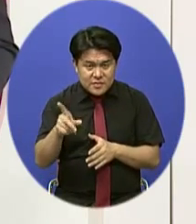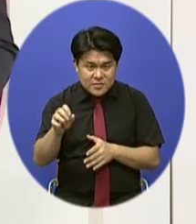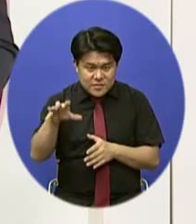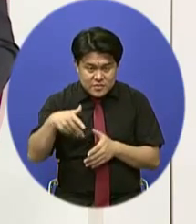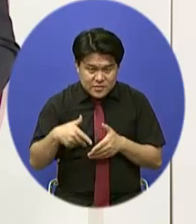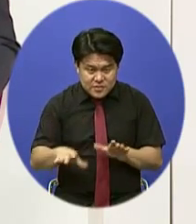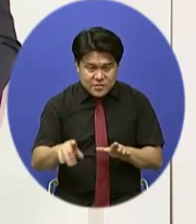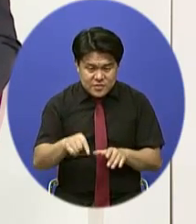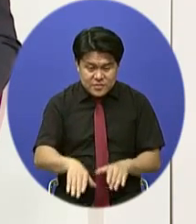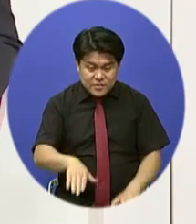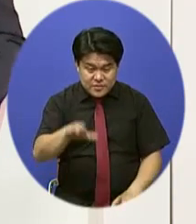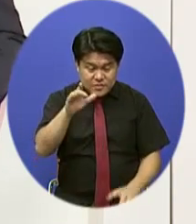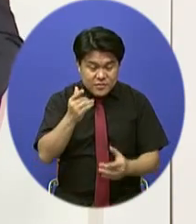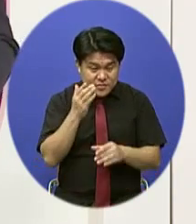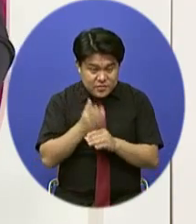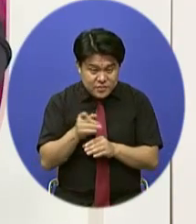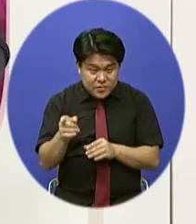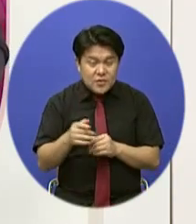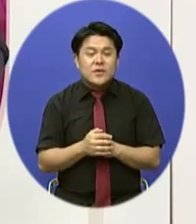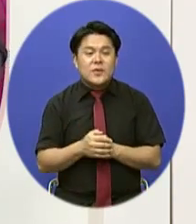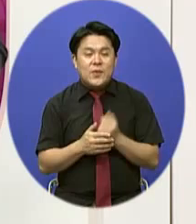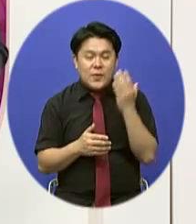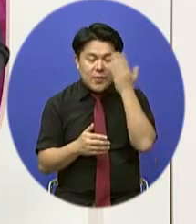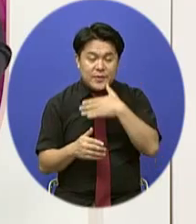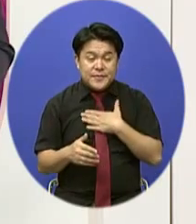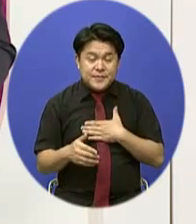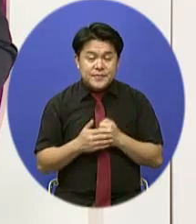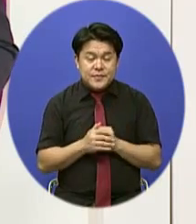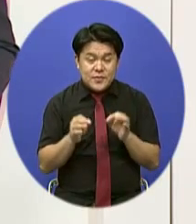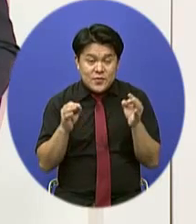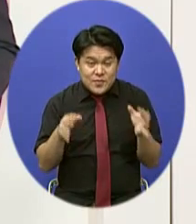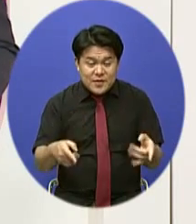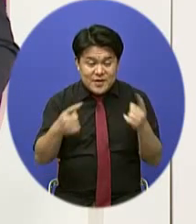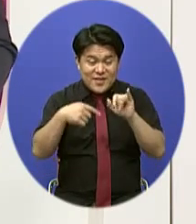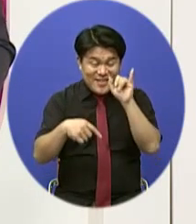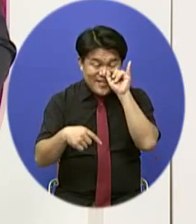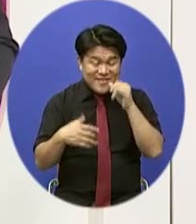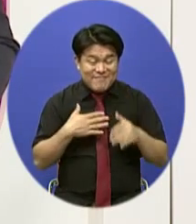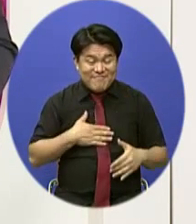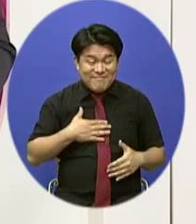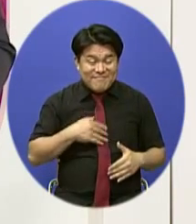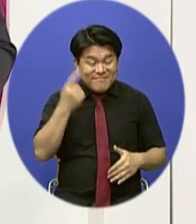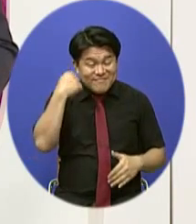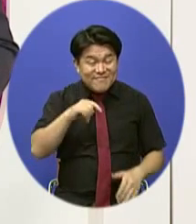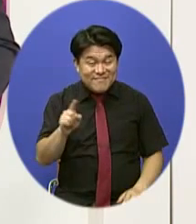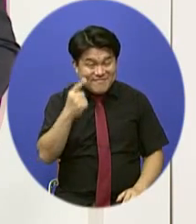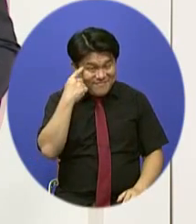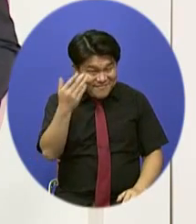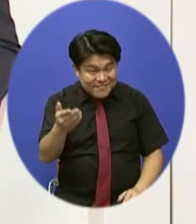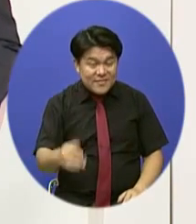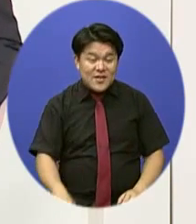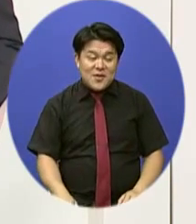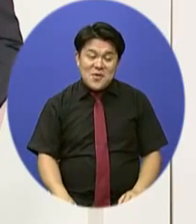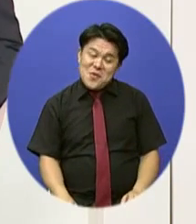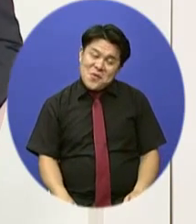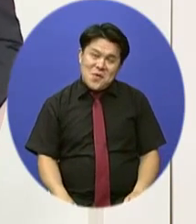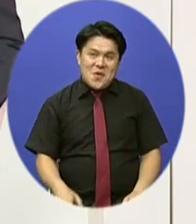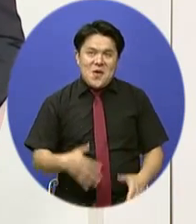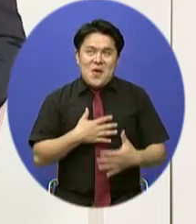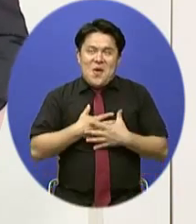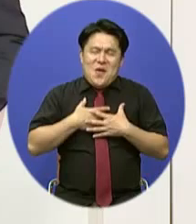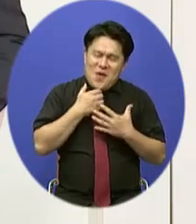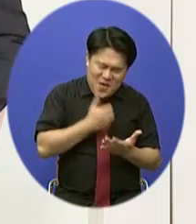계시고. 예, 네, 예. 네. 자, 오랜만에 저희 방송국 이렇게 참여하게 됐는데 기분이 어떠신지요? 아직 가슴이